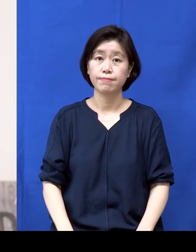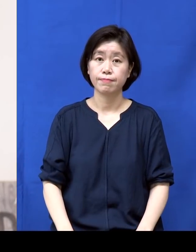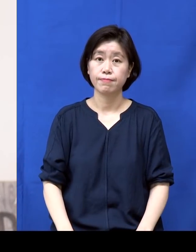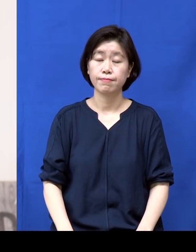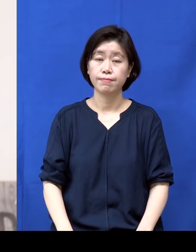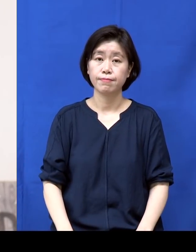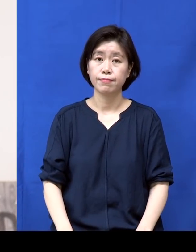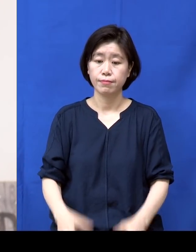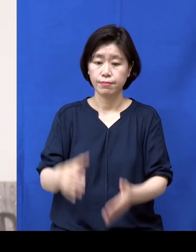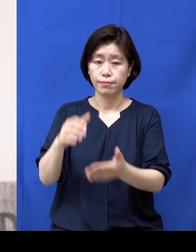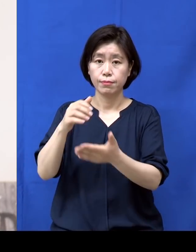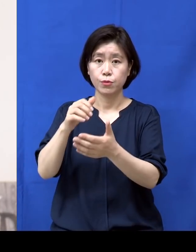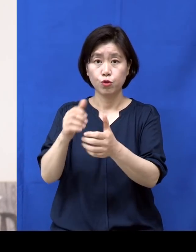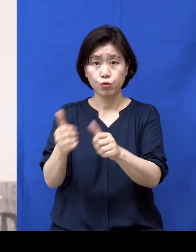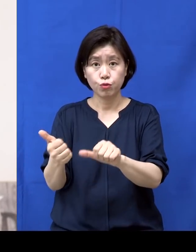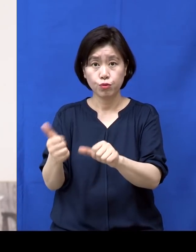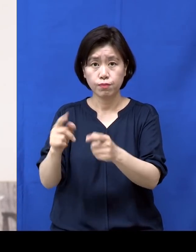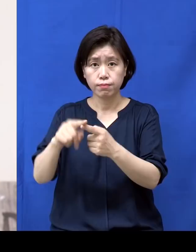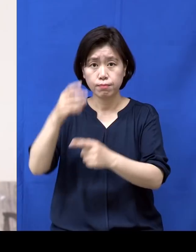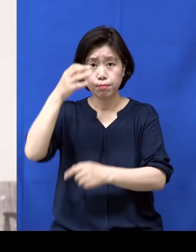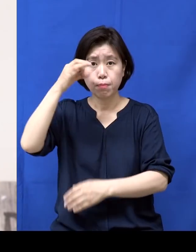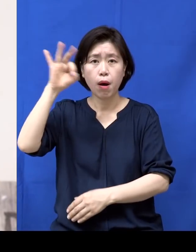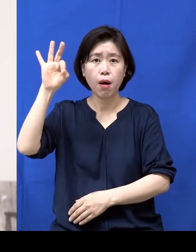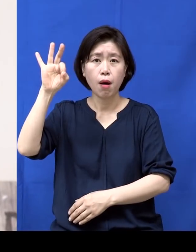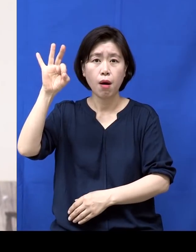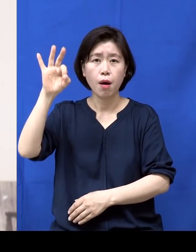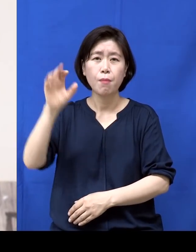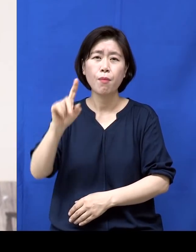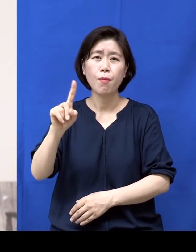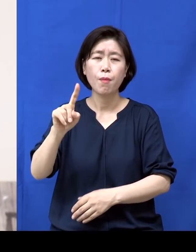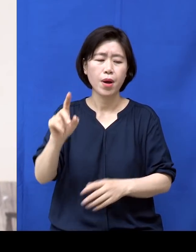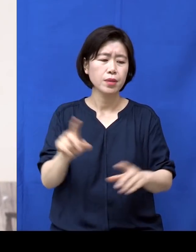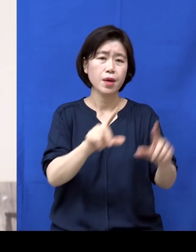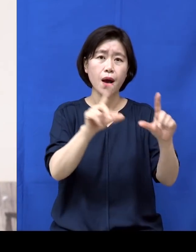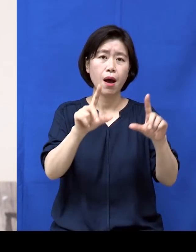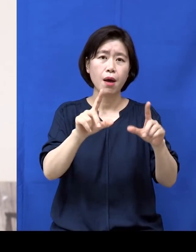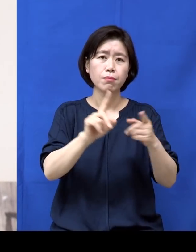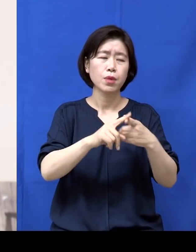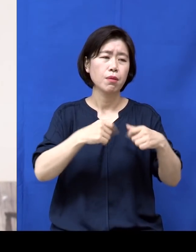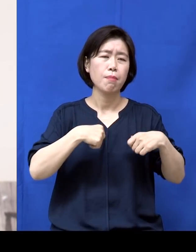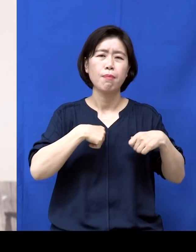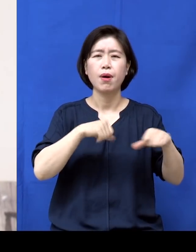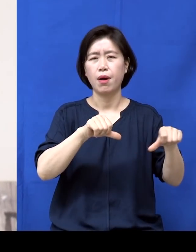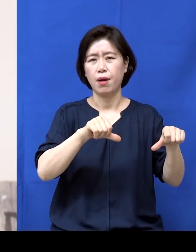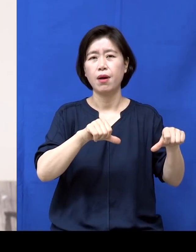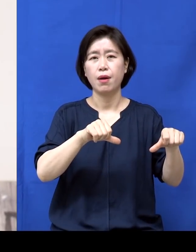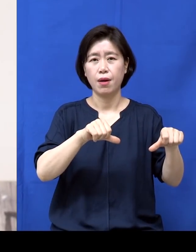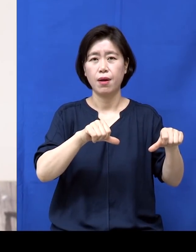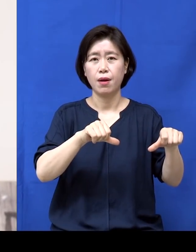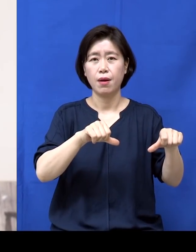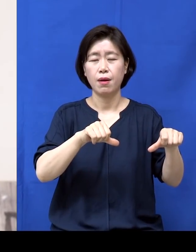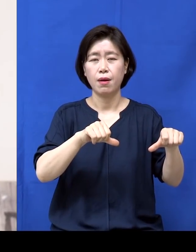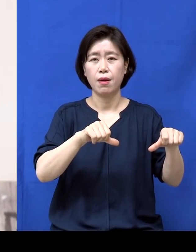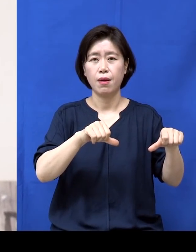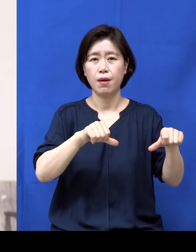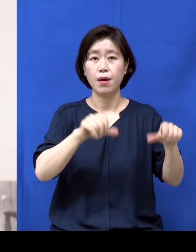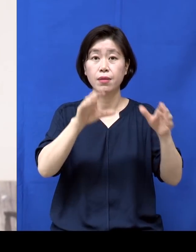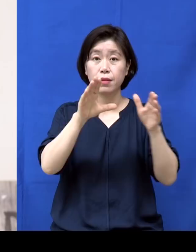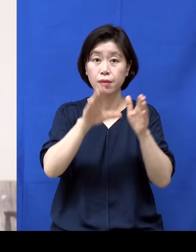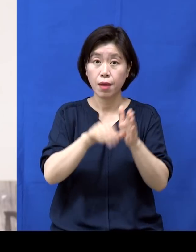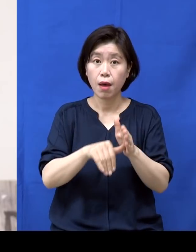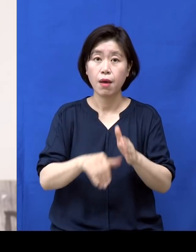죽음을 받아들이는 순간 예. 그러니까 다른 말로 하면 삶의 끈을 놓아버린 거죠. 예. 예. 네. 딱 포기하는